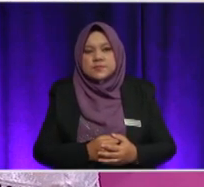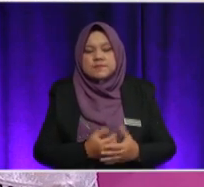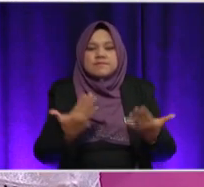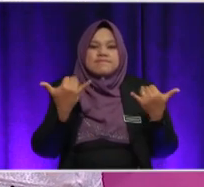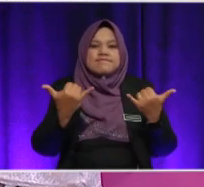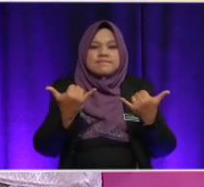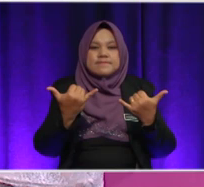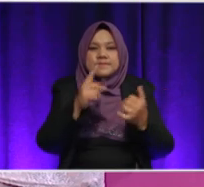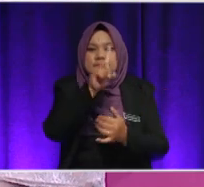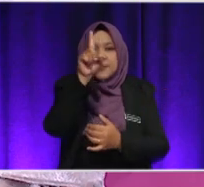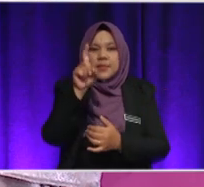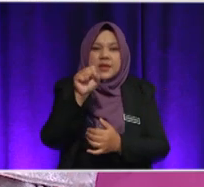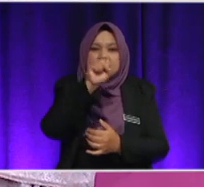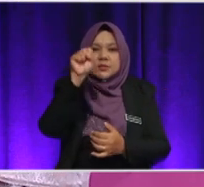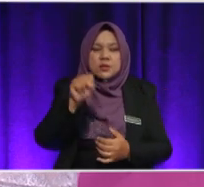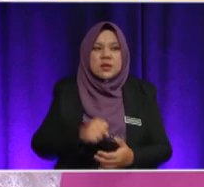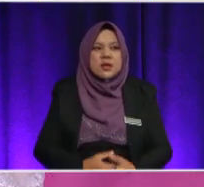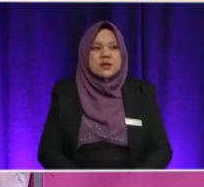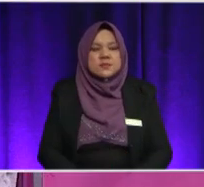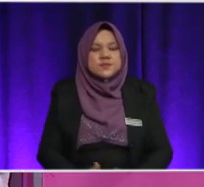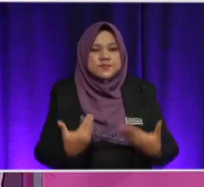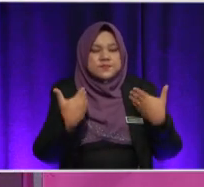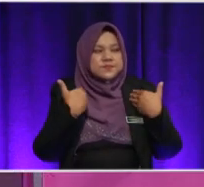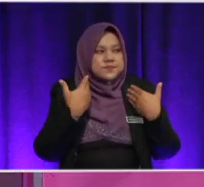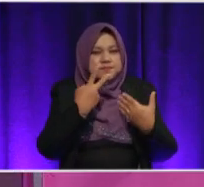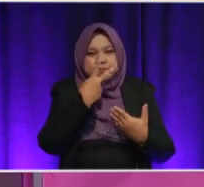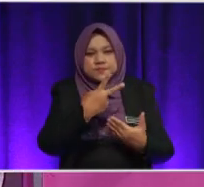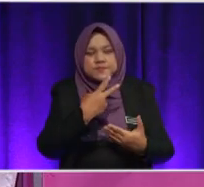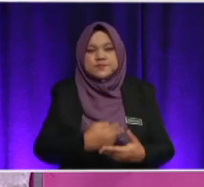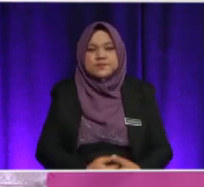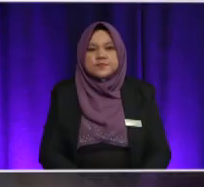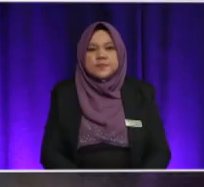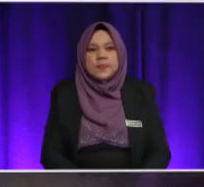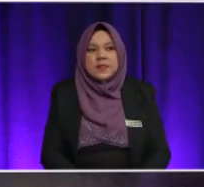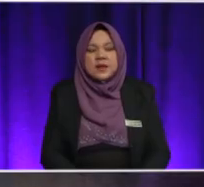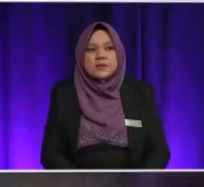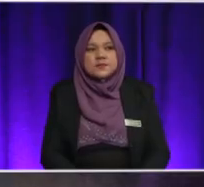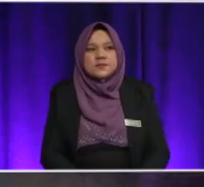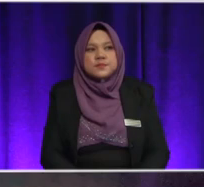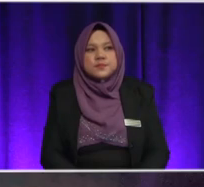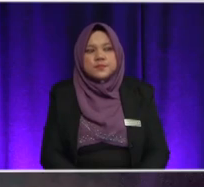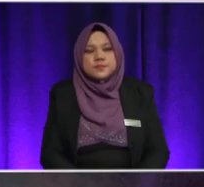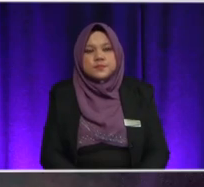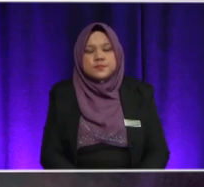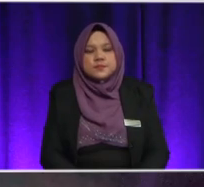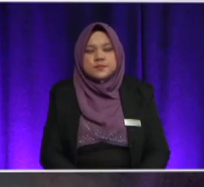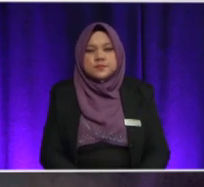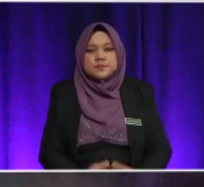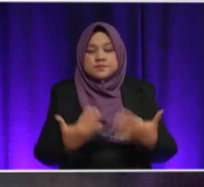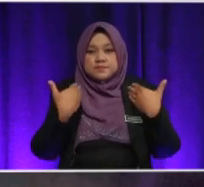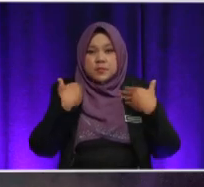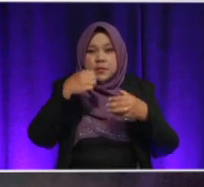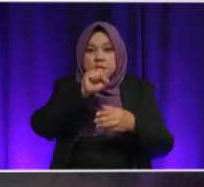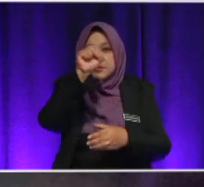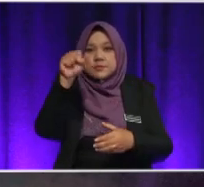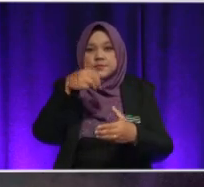Mira Oke pengin Nampak tak ada bekas berwarna gold kayak gitu ada soalnya